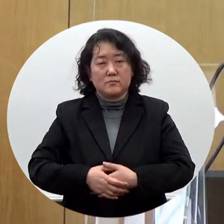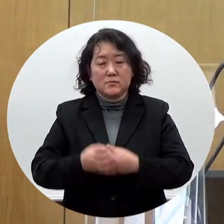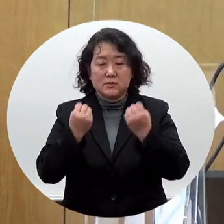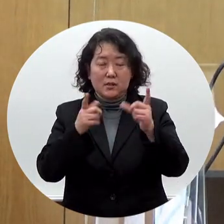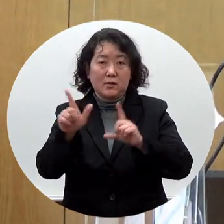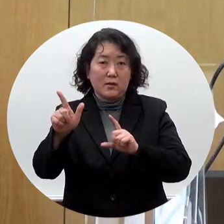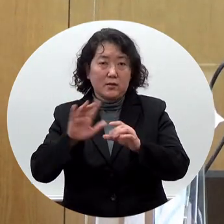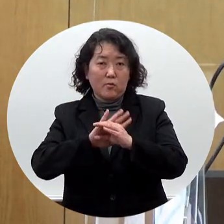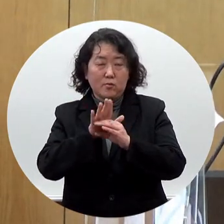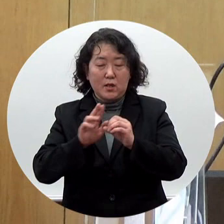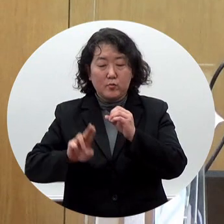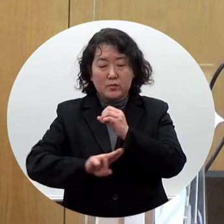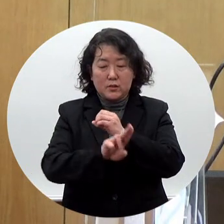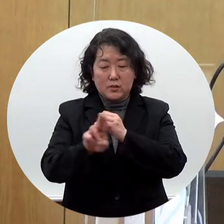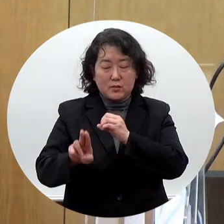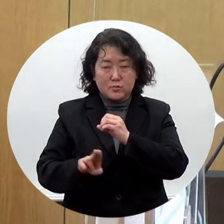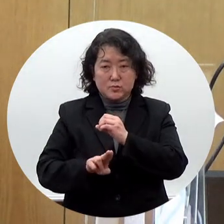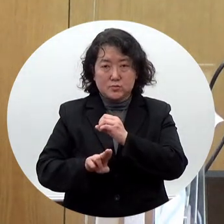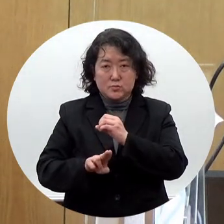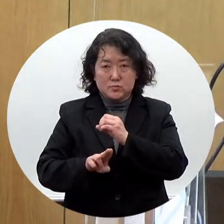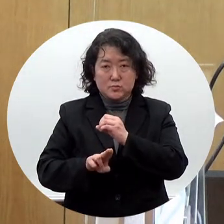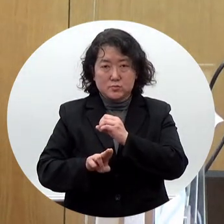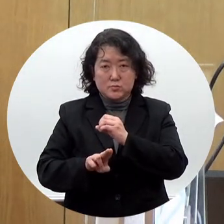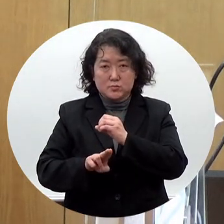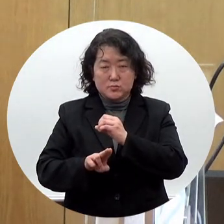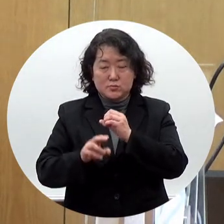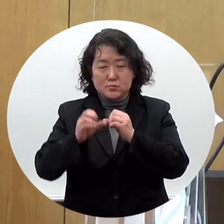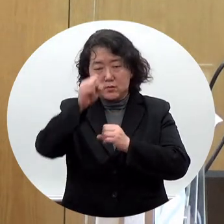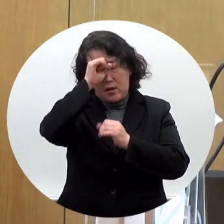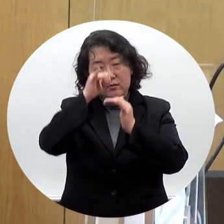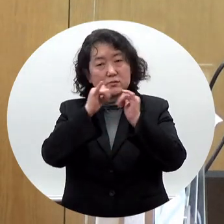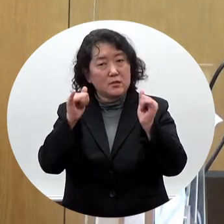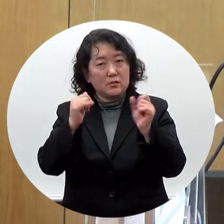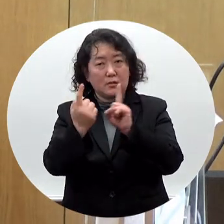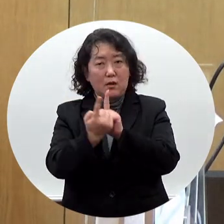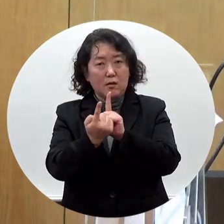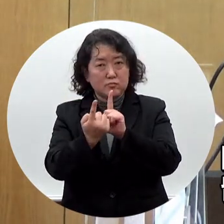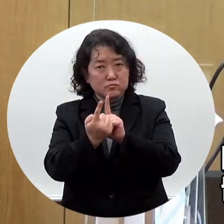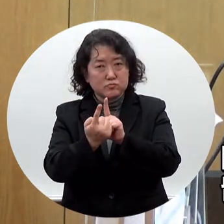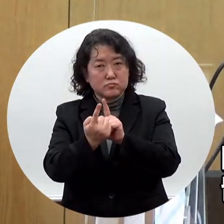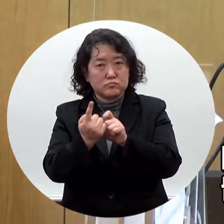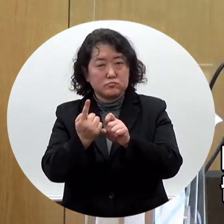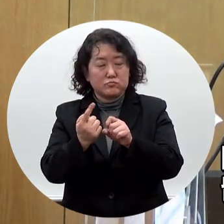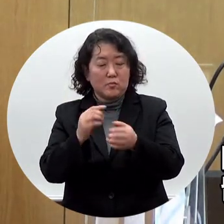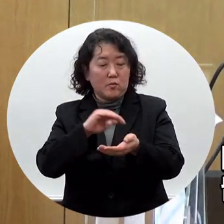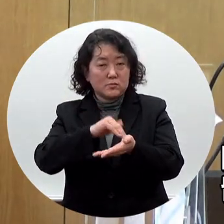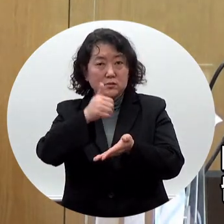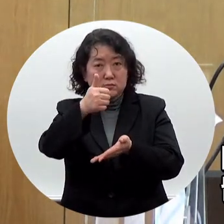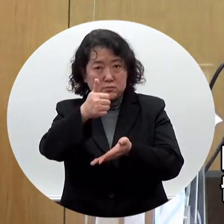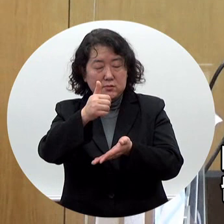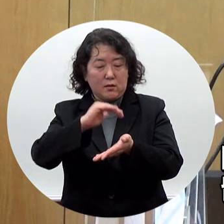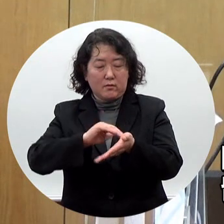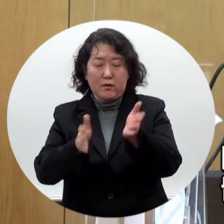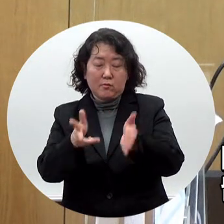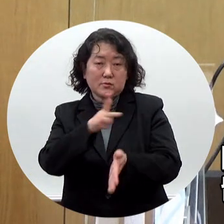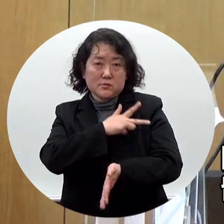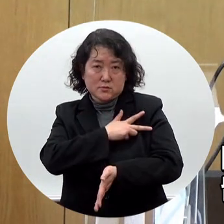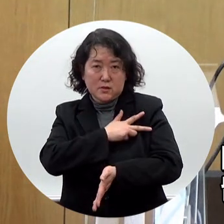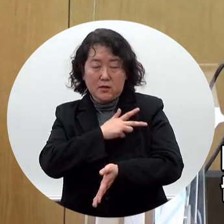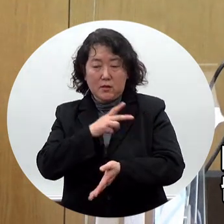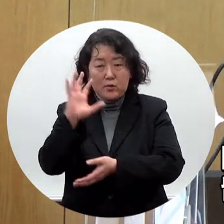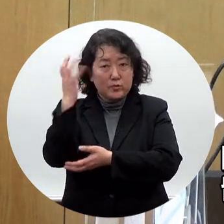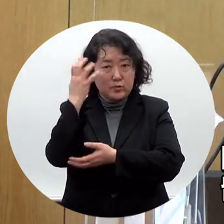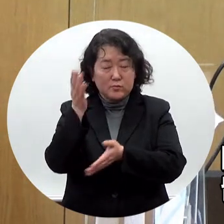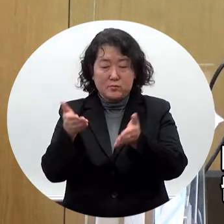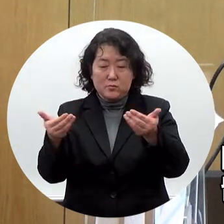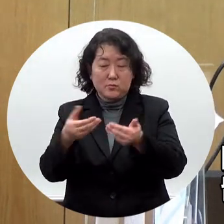ナウイルス感染患者に接する可能性が高い、お医者さん、看護師さん、救急